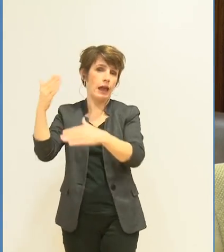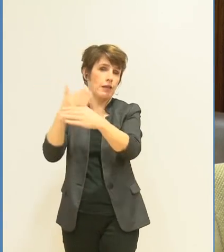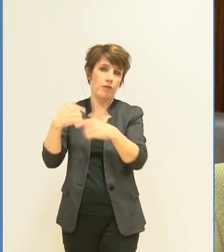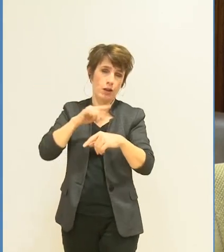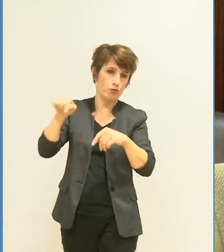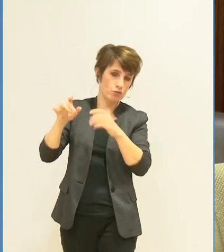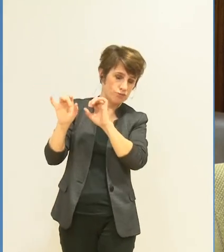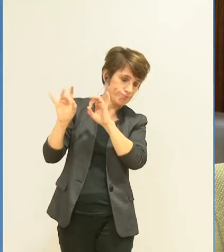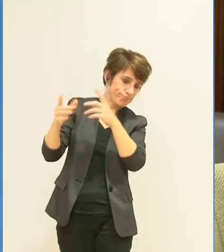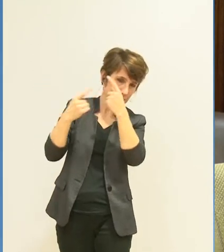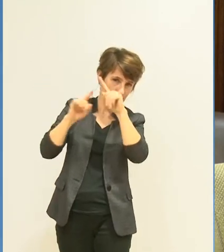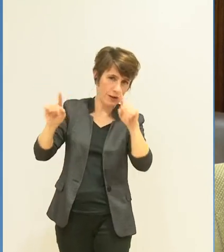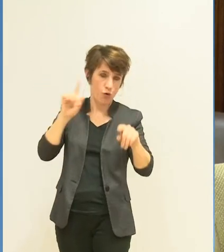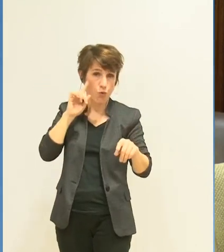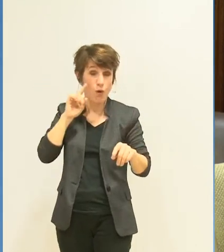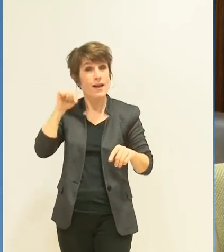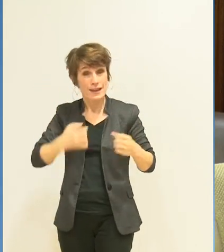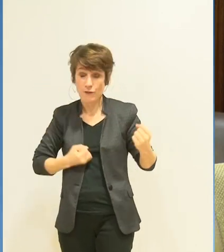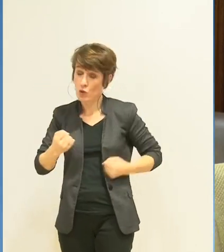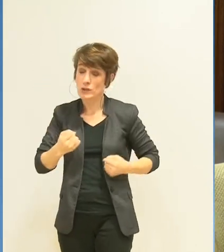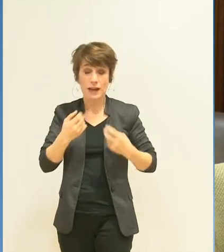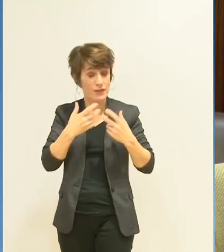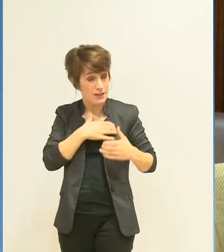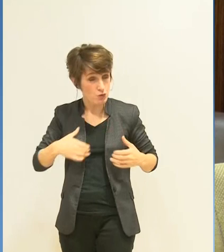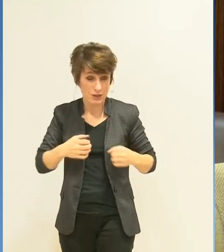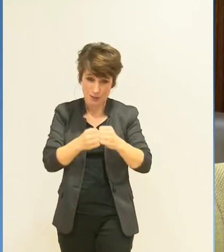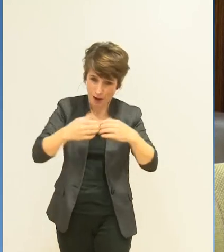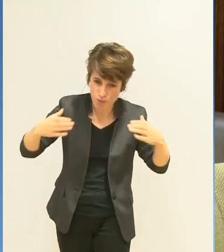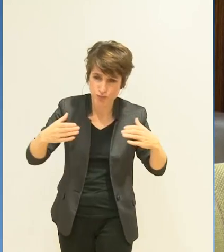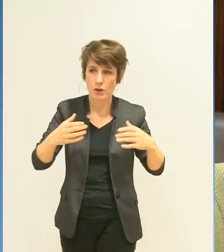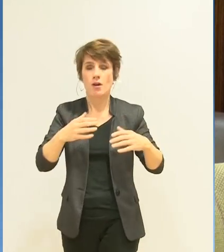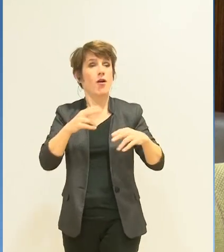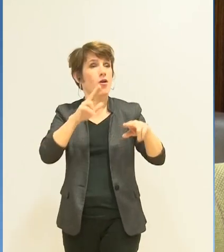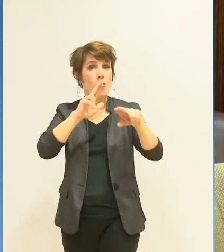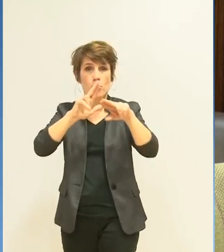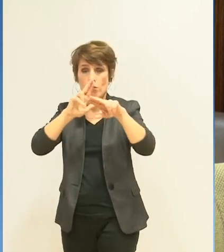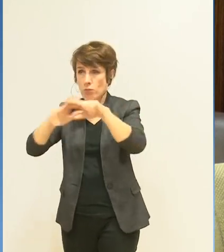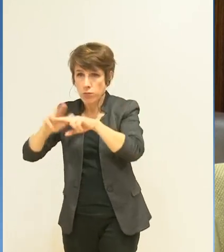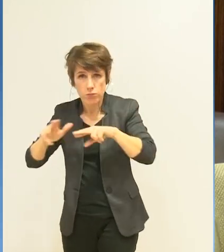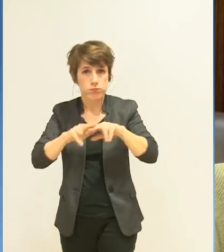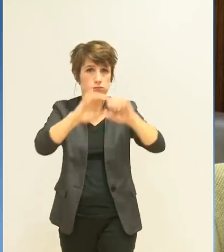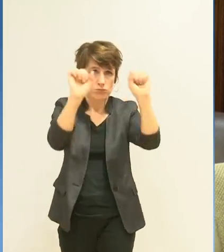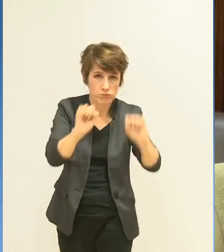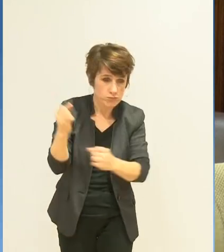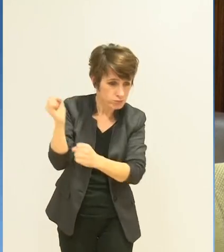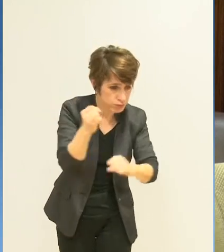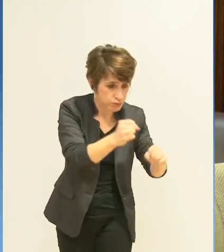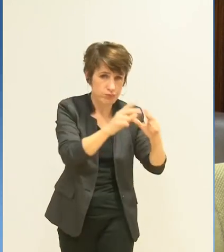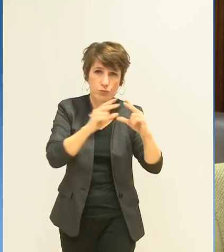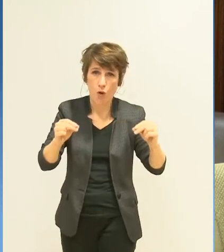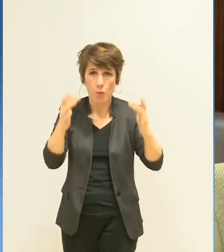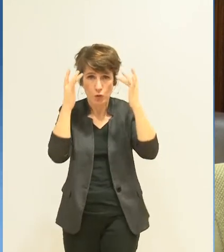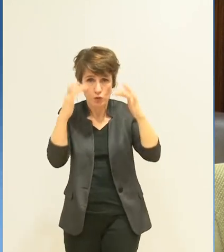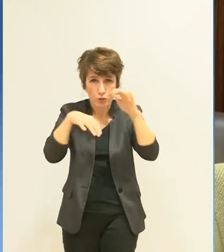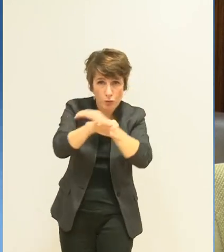pour agir au quotidien propreté urbaine espaces verts sécurité sport culture revenir sur les baisses drastiques